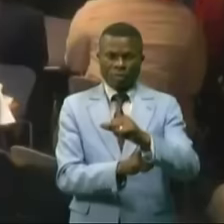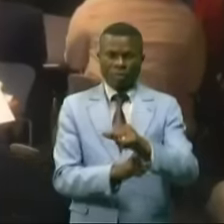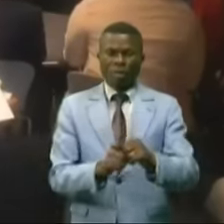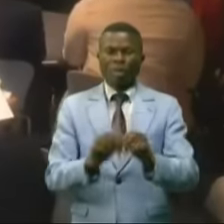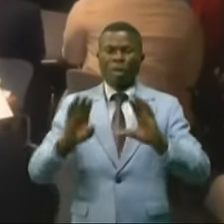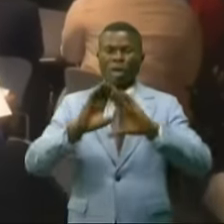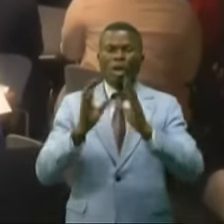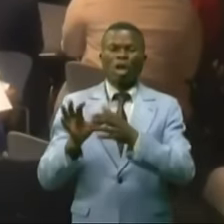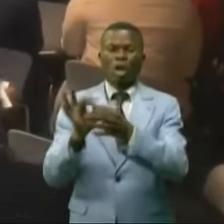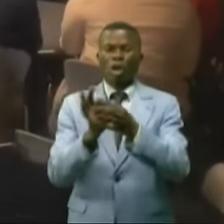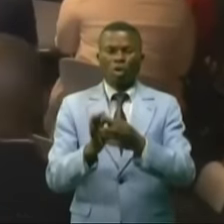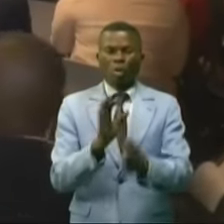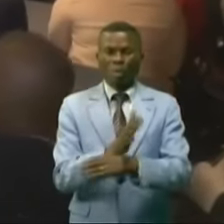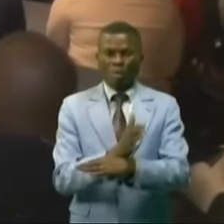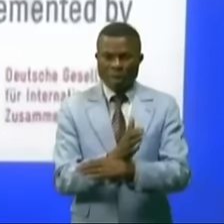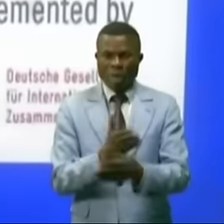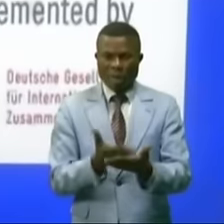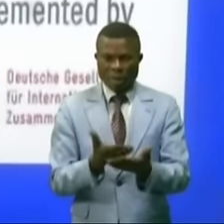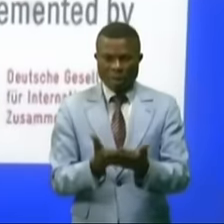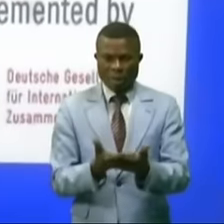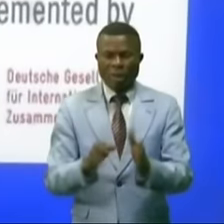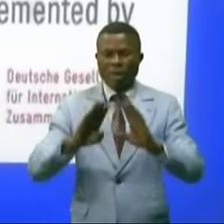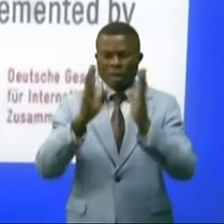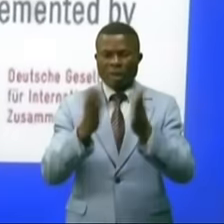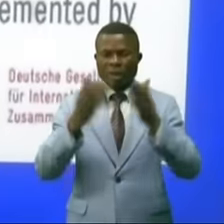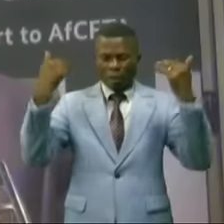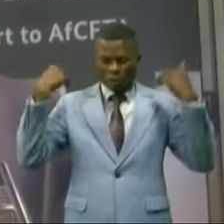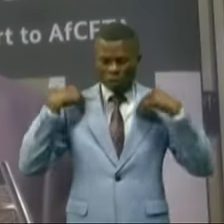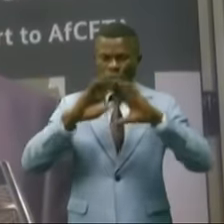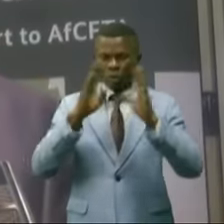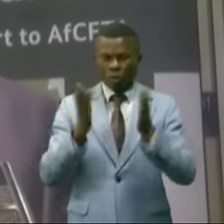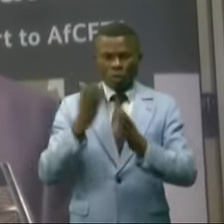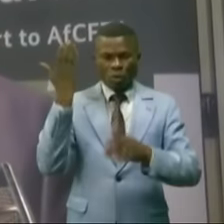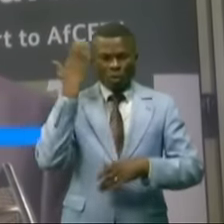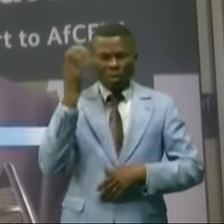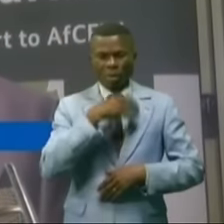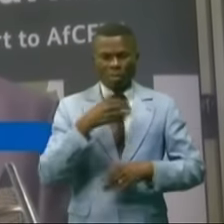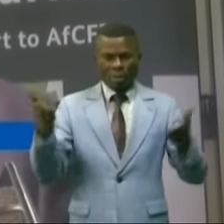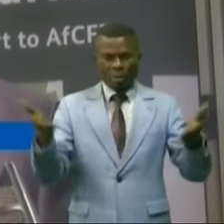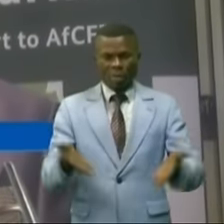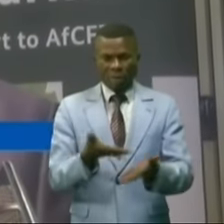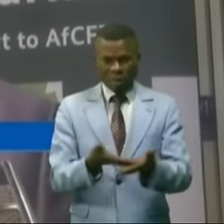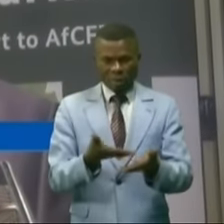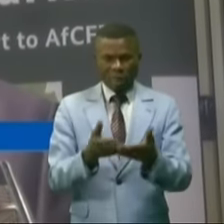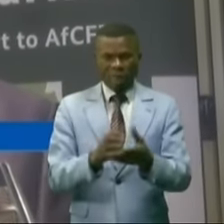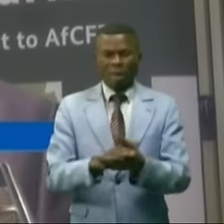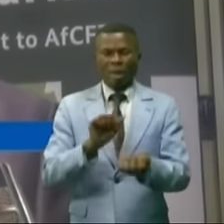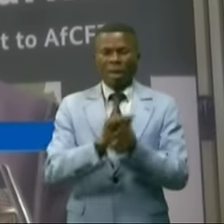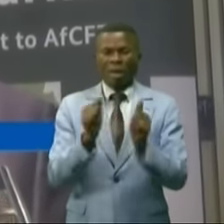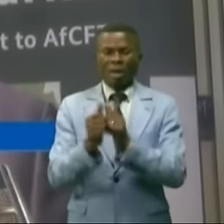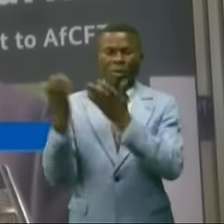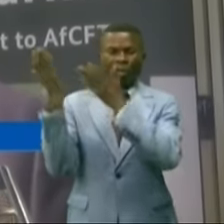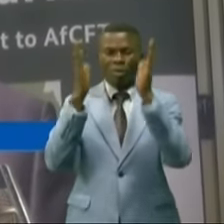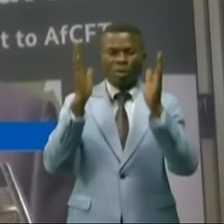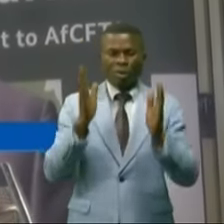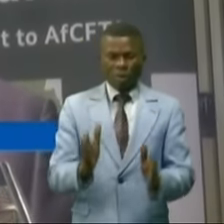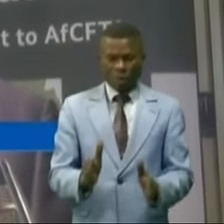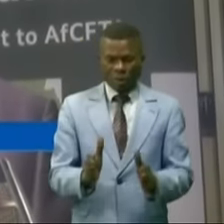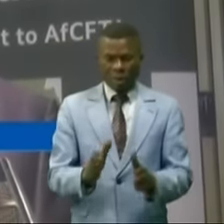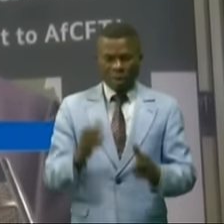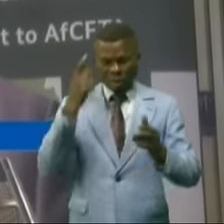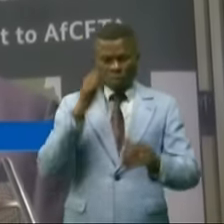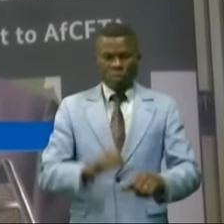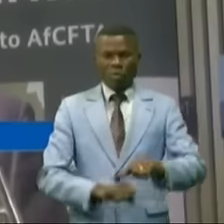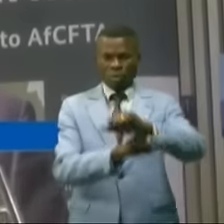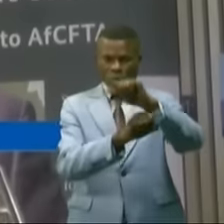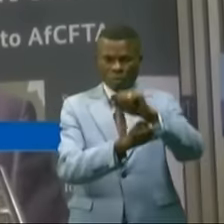allemande GIZ, programme SLECAF. La GIZ a un partenariat avec le ministère du Commerce par rapport à l'accompagnement sur